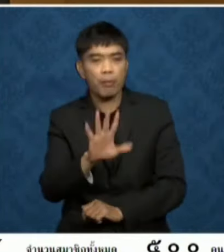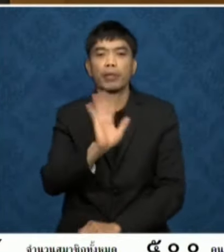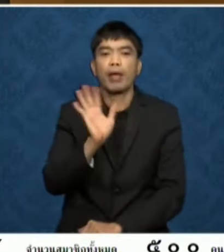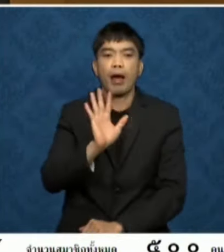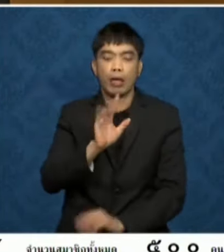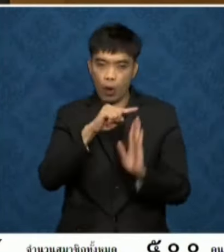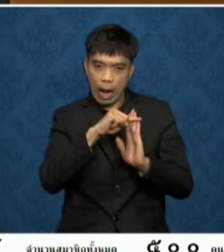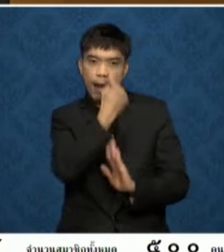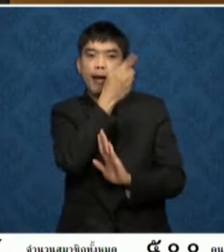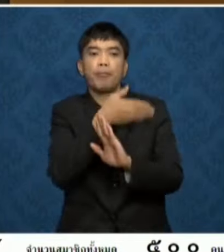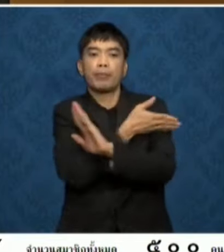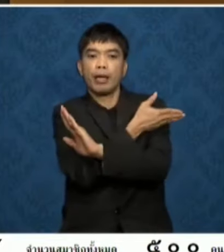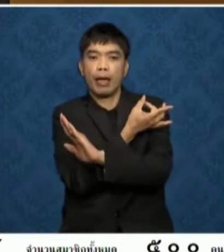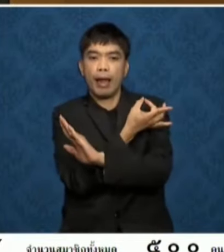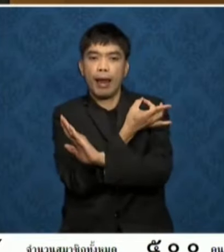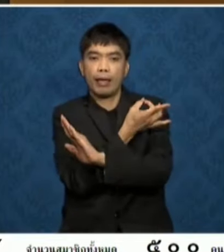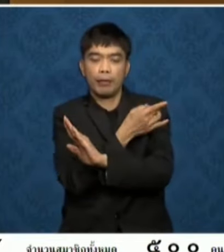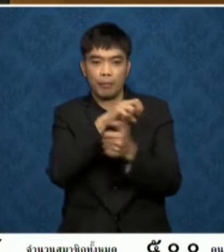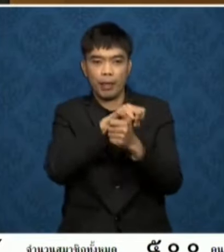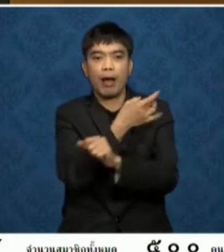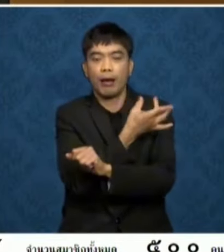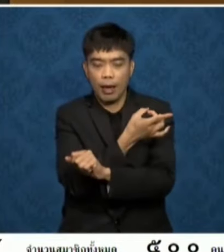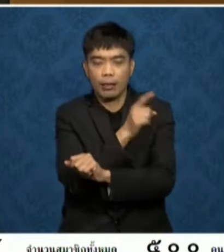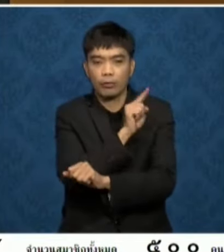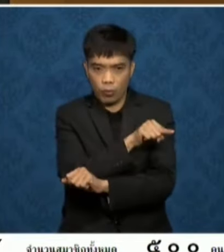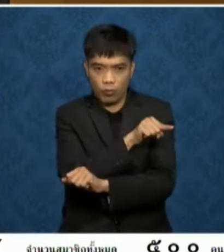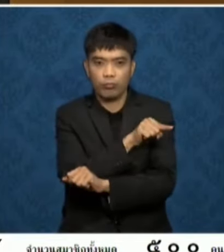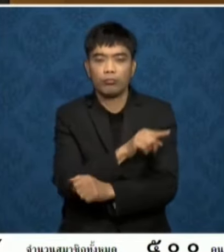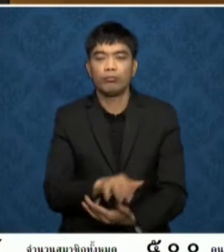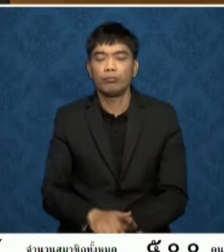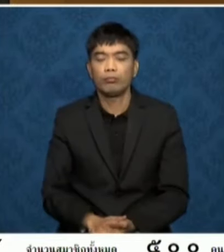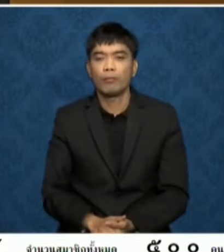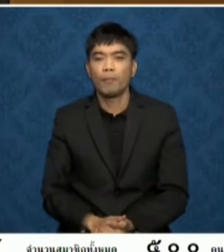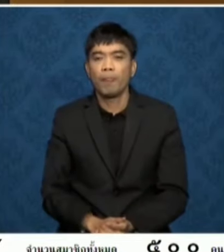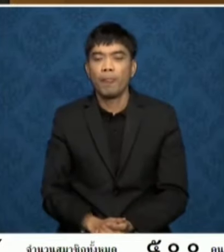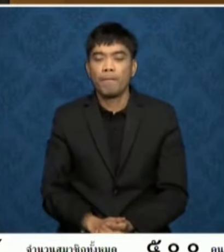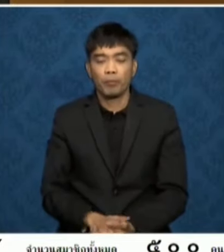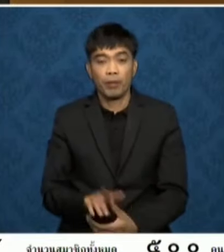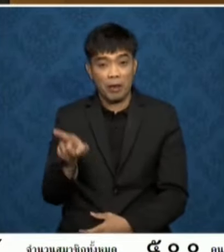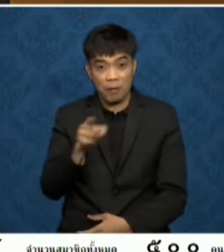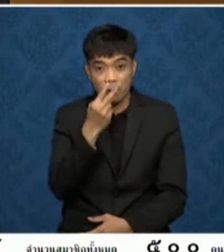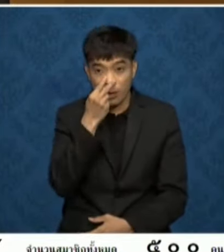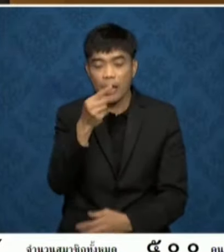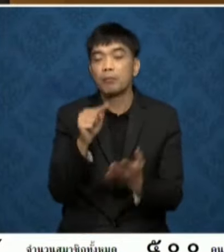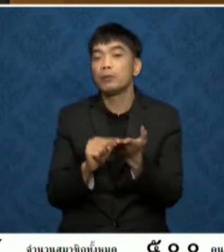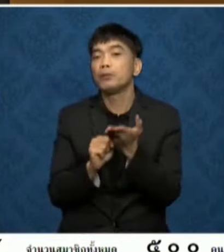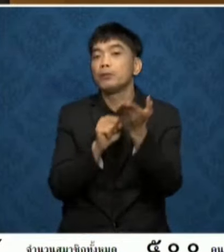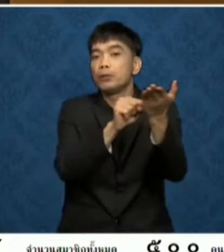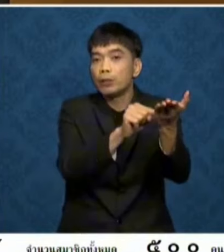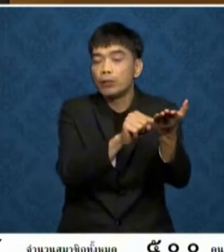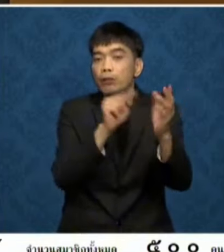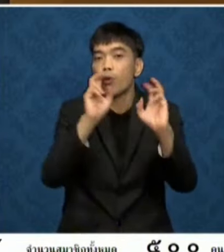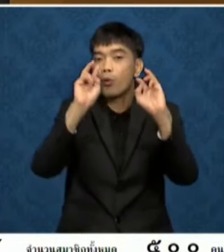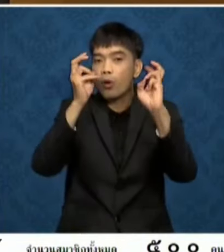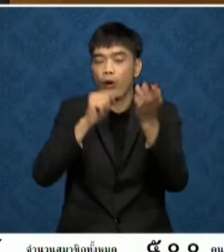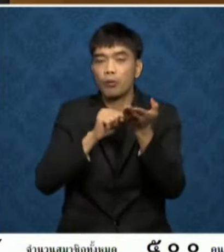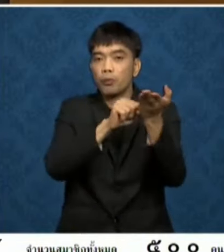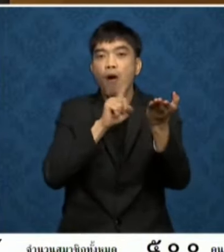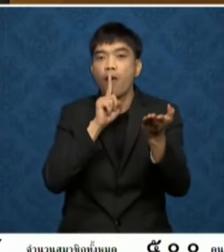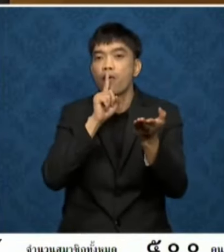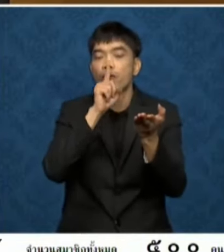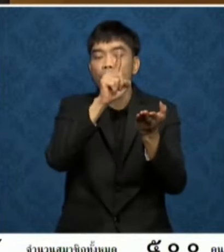ยผมเห็นพวกท่านไปยื่นญัตติเกี่ยวกับศาลรัฐธร